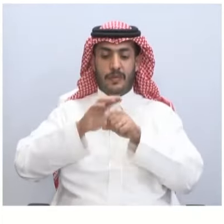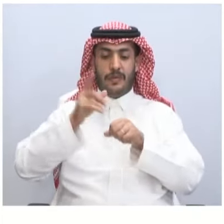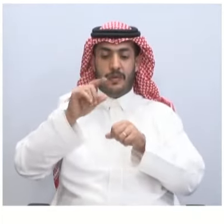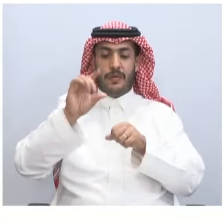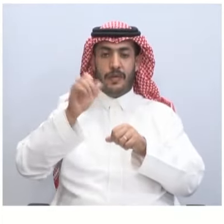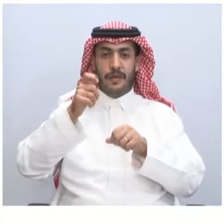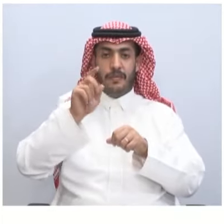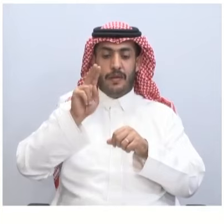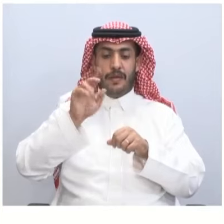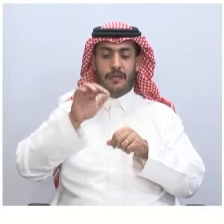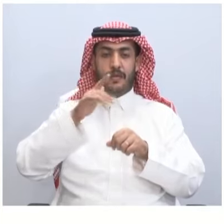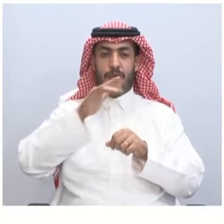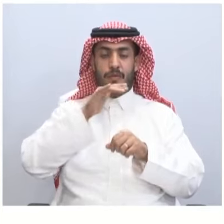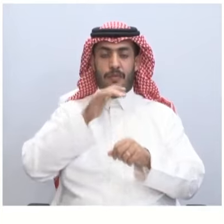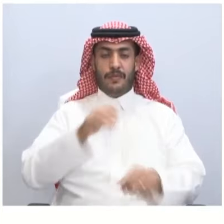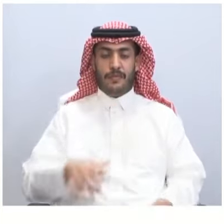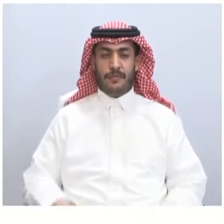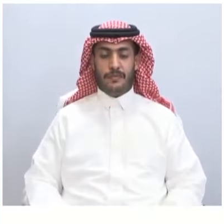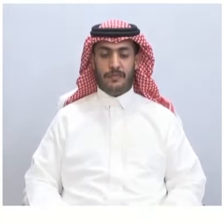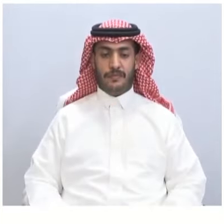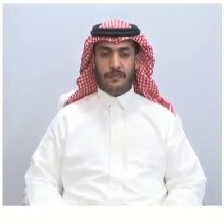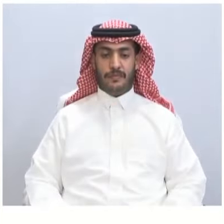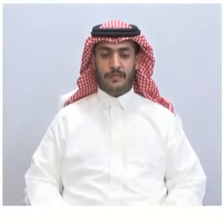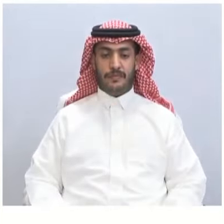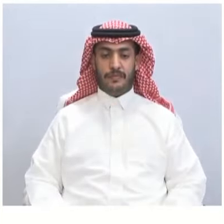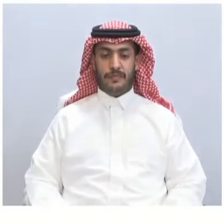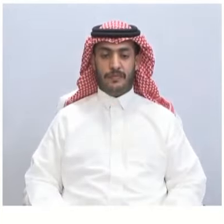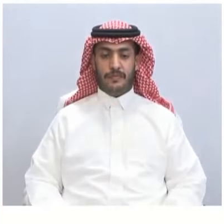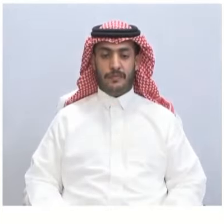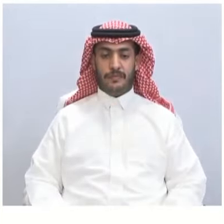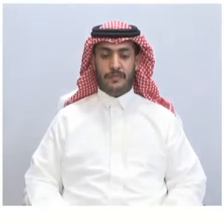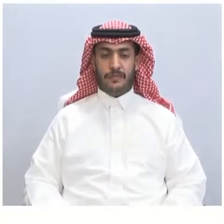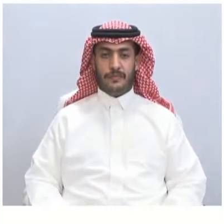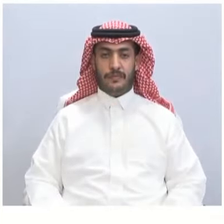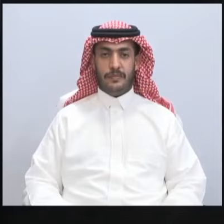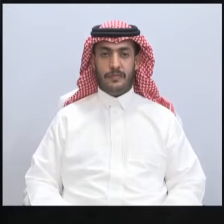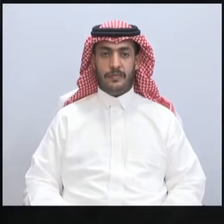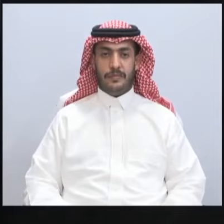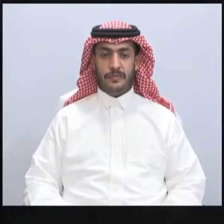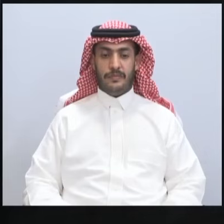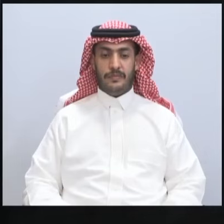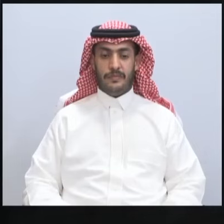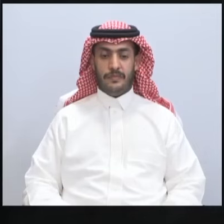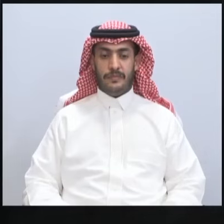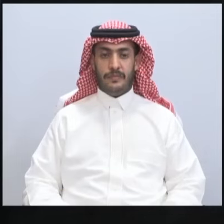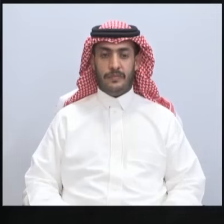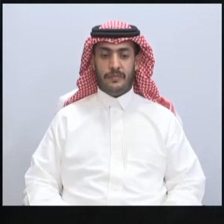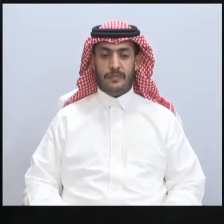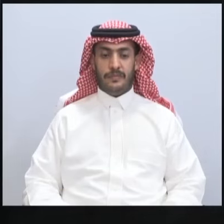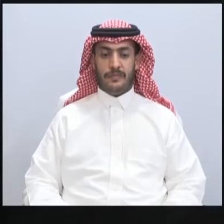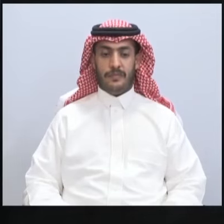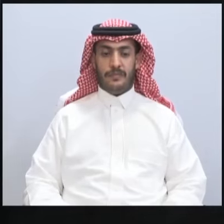دربات في سلطنه عمان هذه اهم مظاهر السطح لدينا هنا